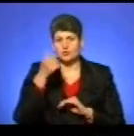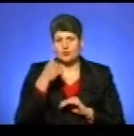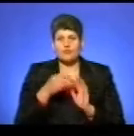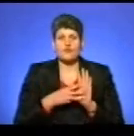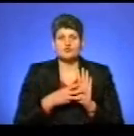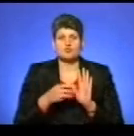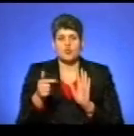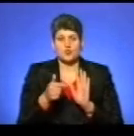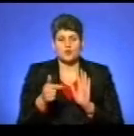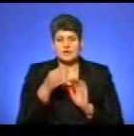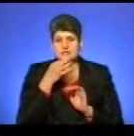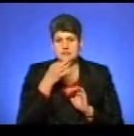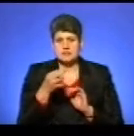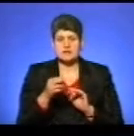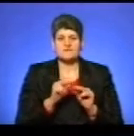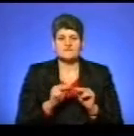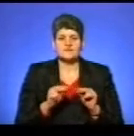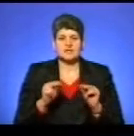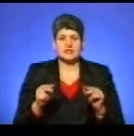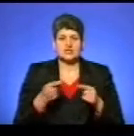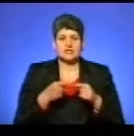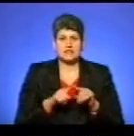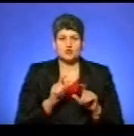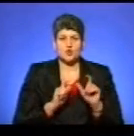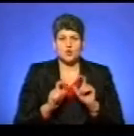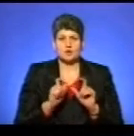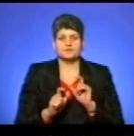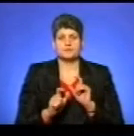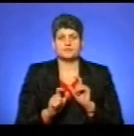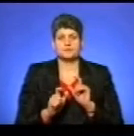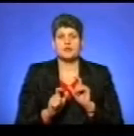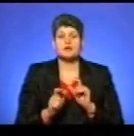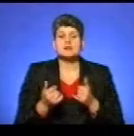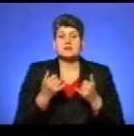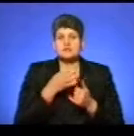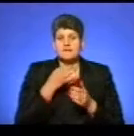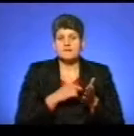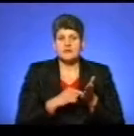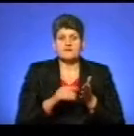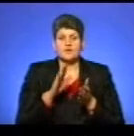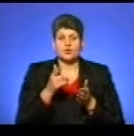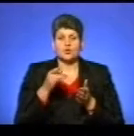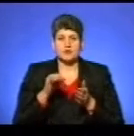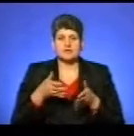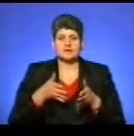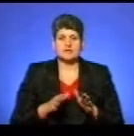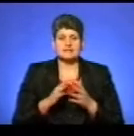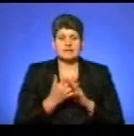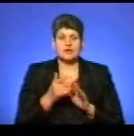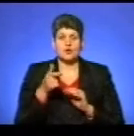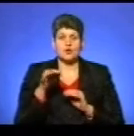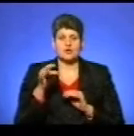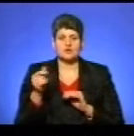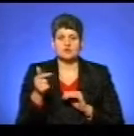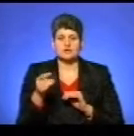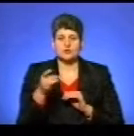грудня, повідомив викладач фізичного виховання технічного коледжу Богдан Дзюла. Зазначив, Віктор Гурняк народився у селі Городниця Гусятинського